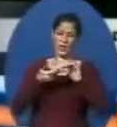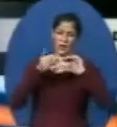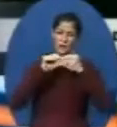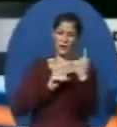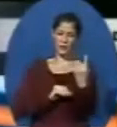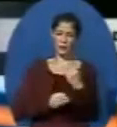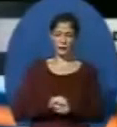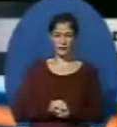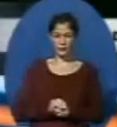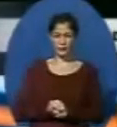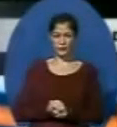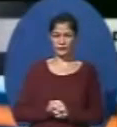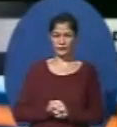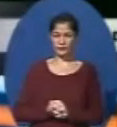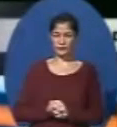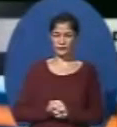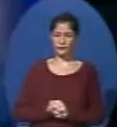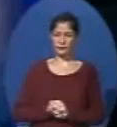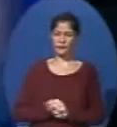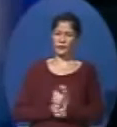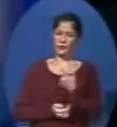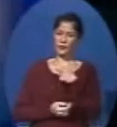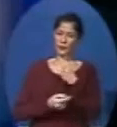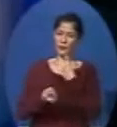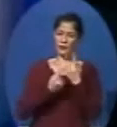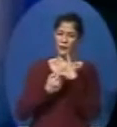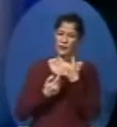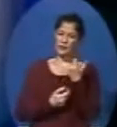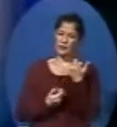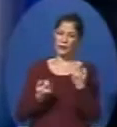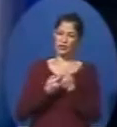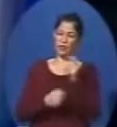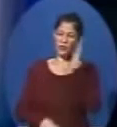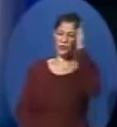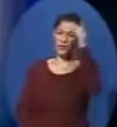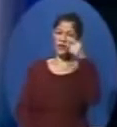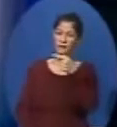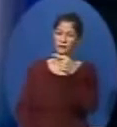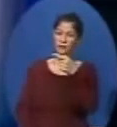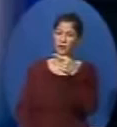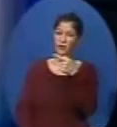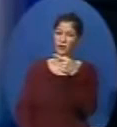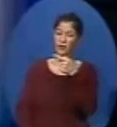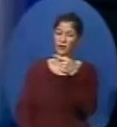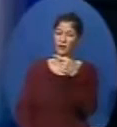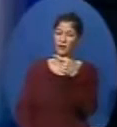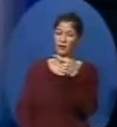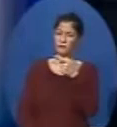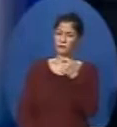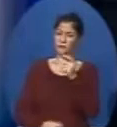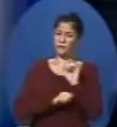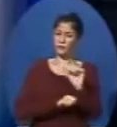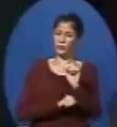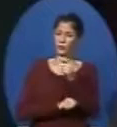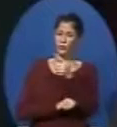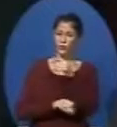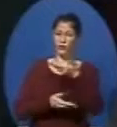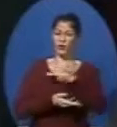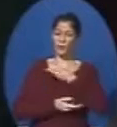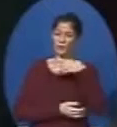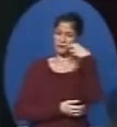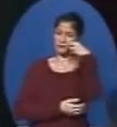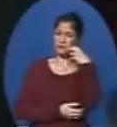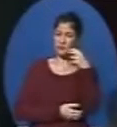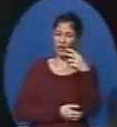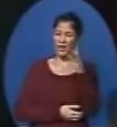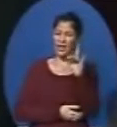ל... בוא נדבר קצת על העתיד. אתה בעד זה שהוא יקבל חנינה כמו שעמית סגל כן, מציע היום? כן, כן, כן. זה לא ספק. זה